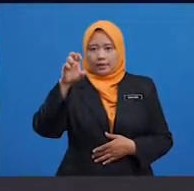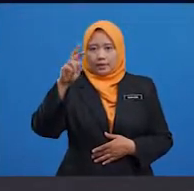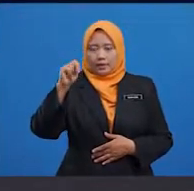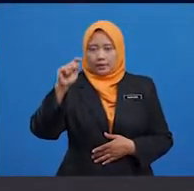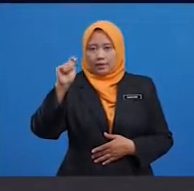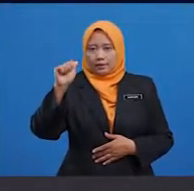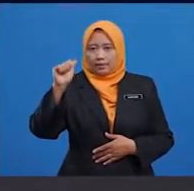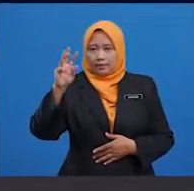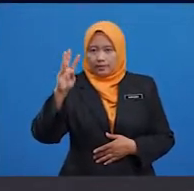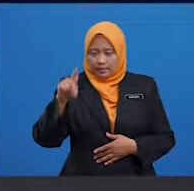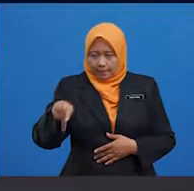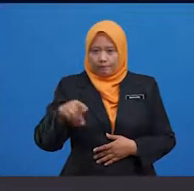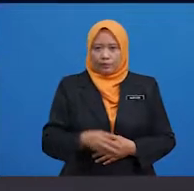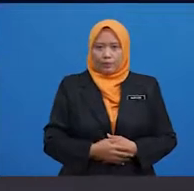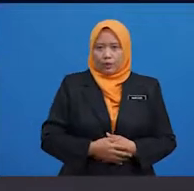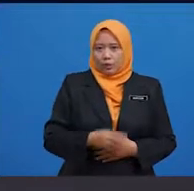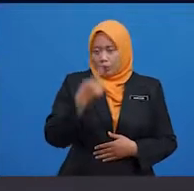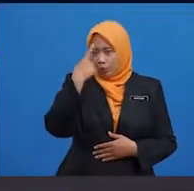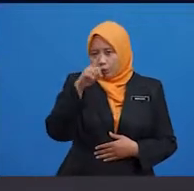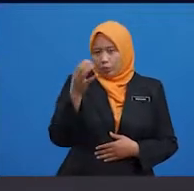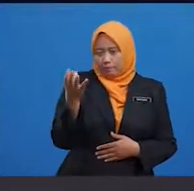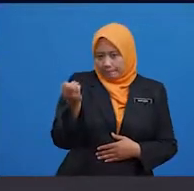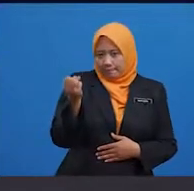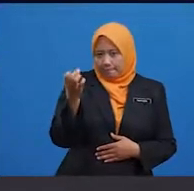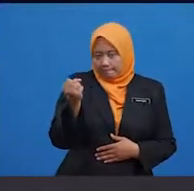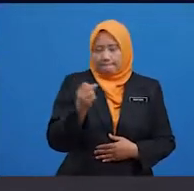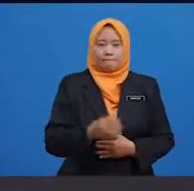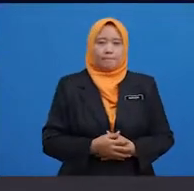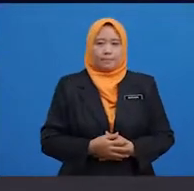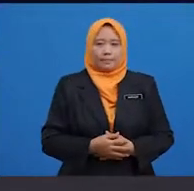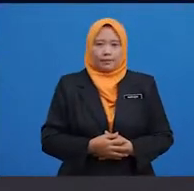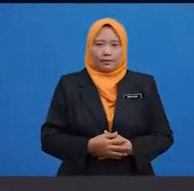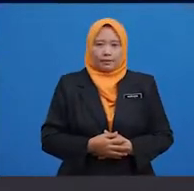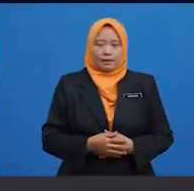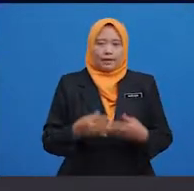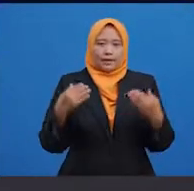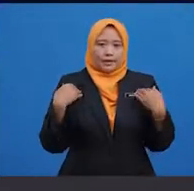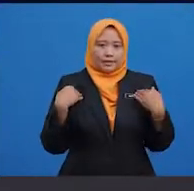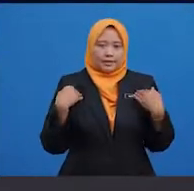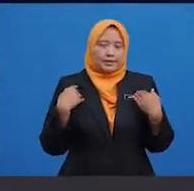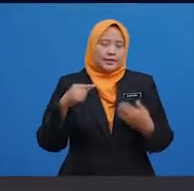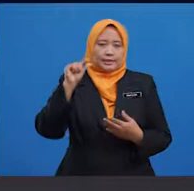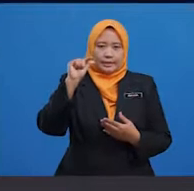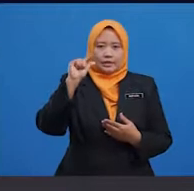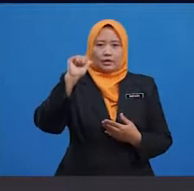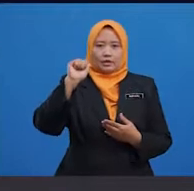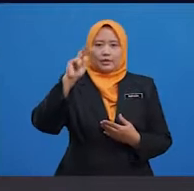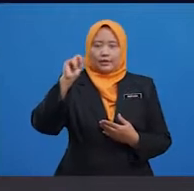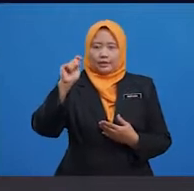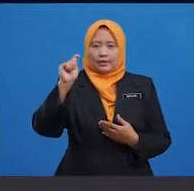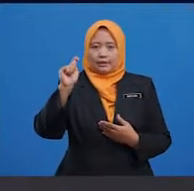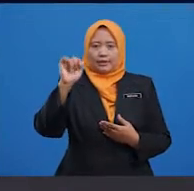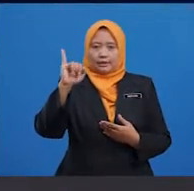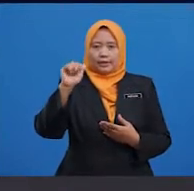pacemaker. Di antara atrium kanan dan ventricle kanan terdapat gantian sel kardium yang